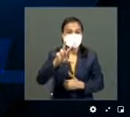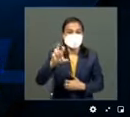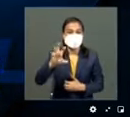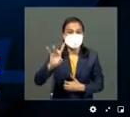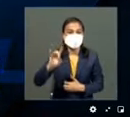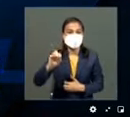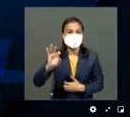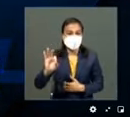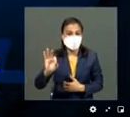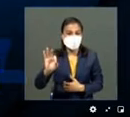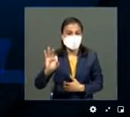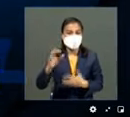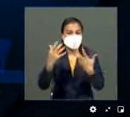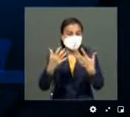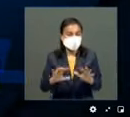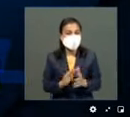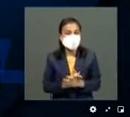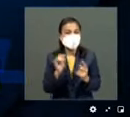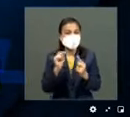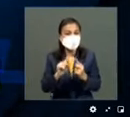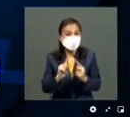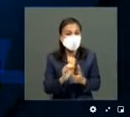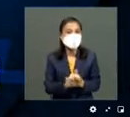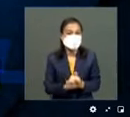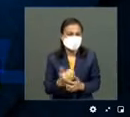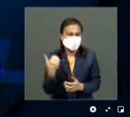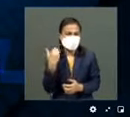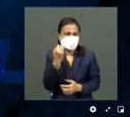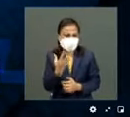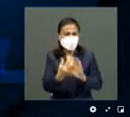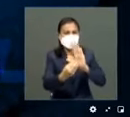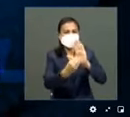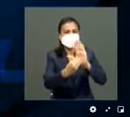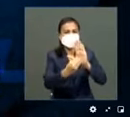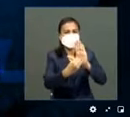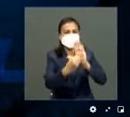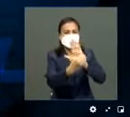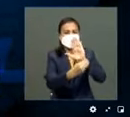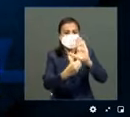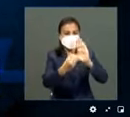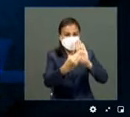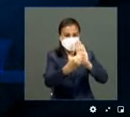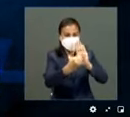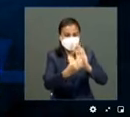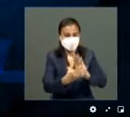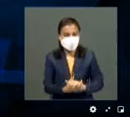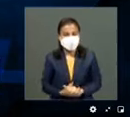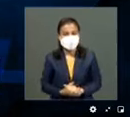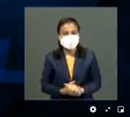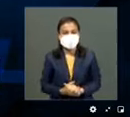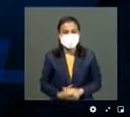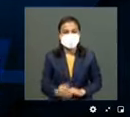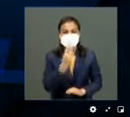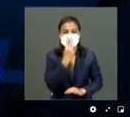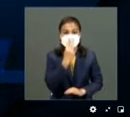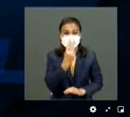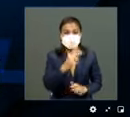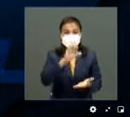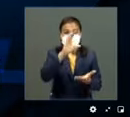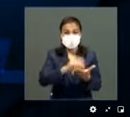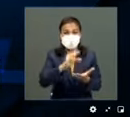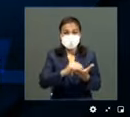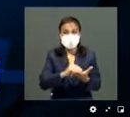ะแล้วก็ที่หนาแน่นก็ยังคงอยู่ที่กรุงเทพมหานครและปริมณฑลค่ะ มาดูรายละเอียดของผู้